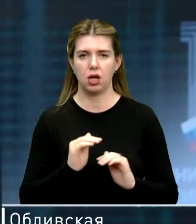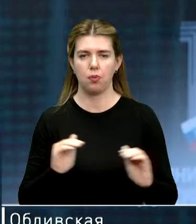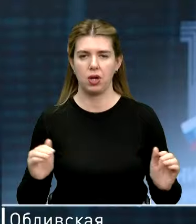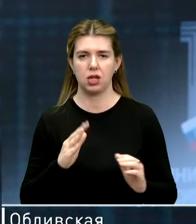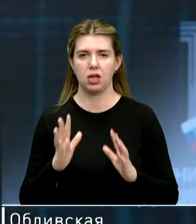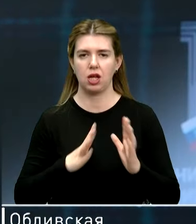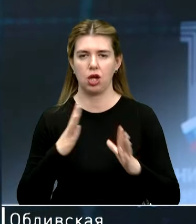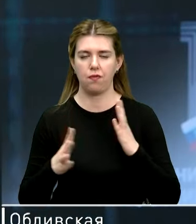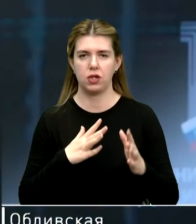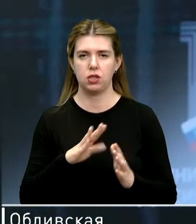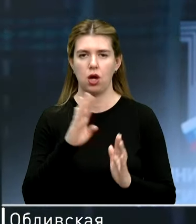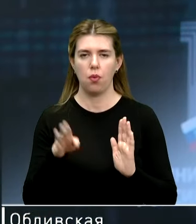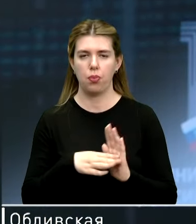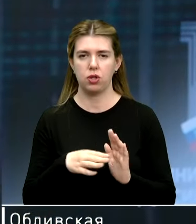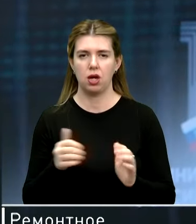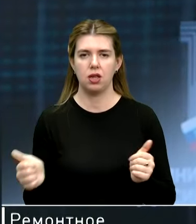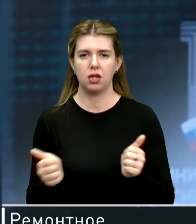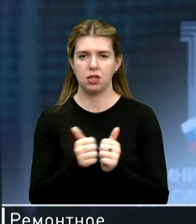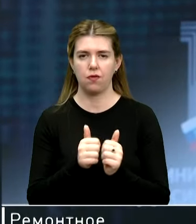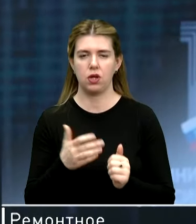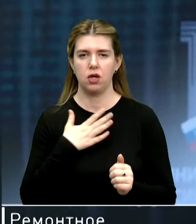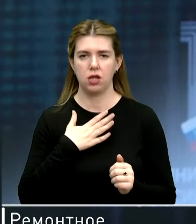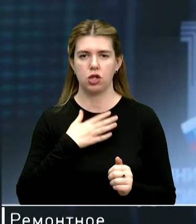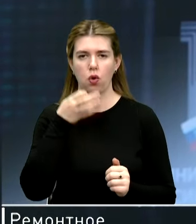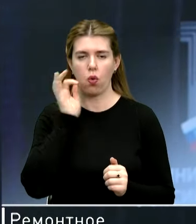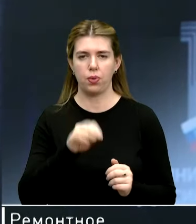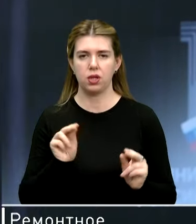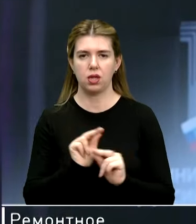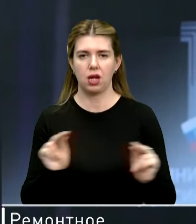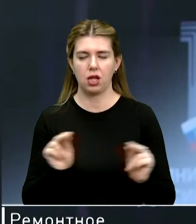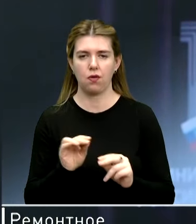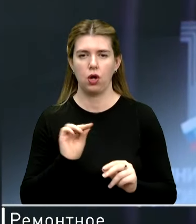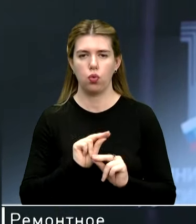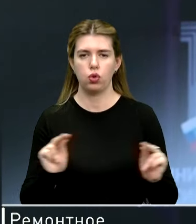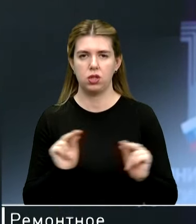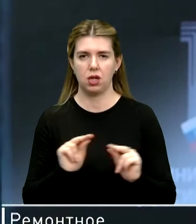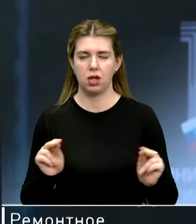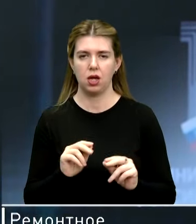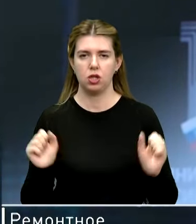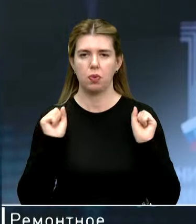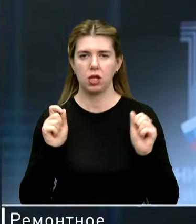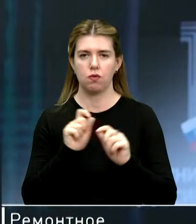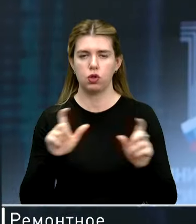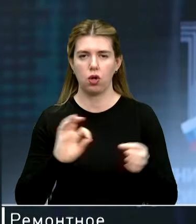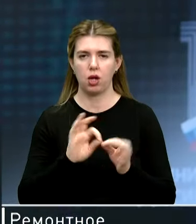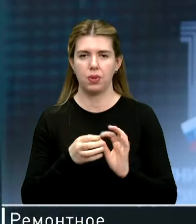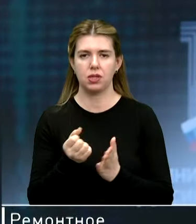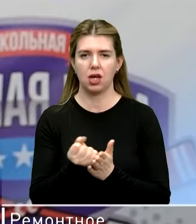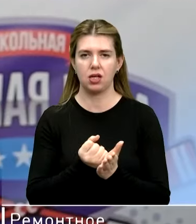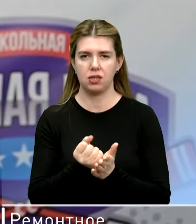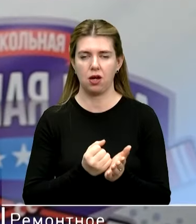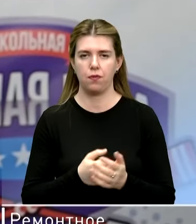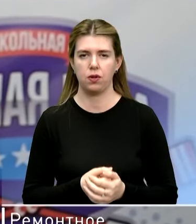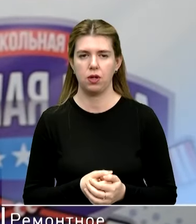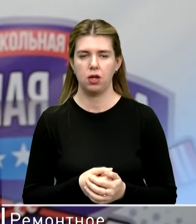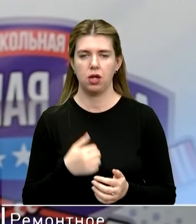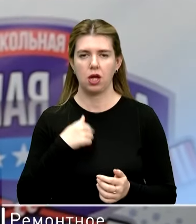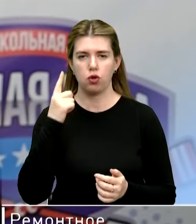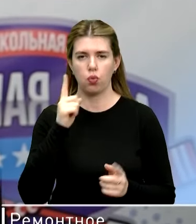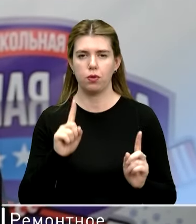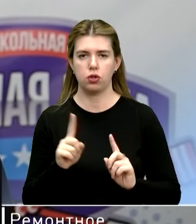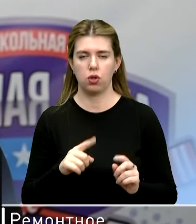ребята тренировались под наставничеством наших опытных тренеров, преподавателей спортивной школы Олимпийского резерва. Надеюсь,